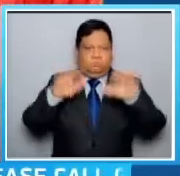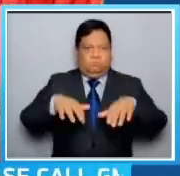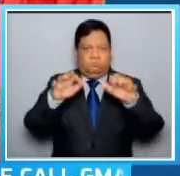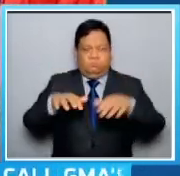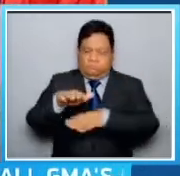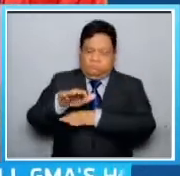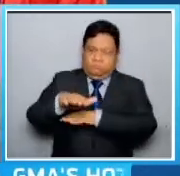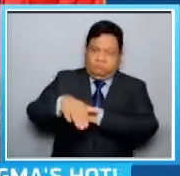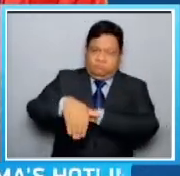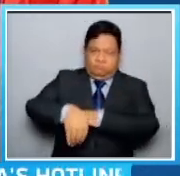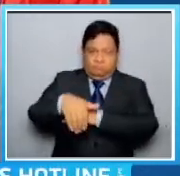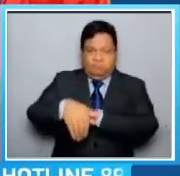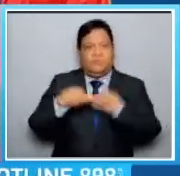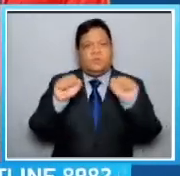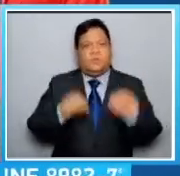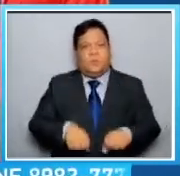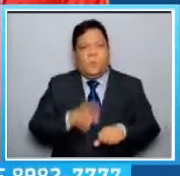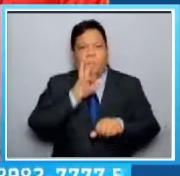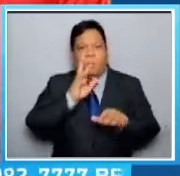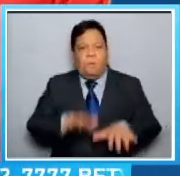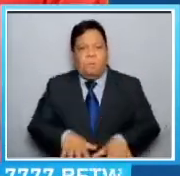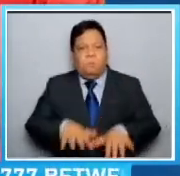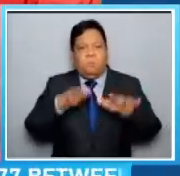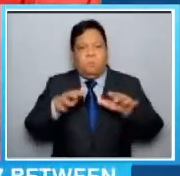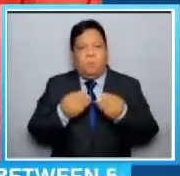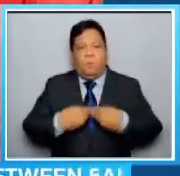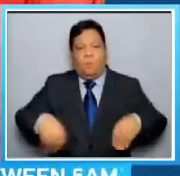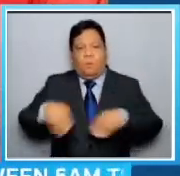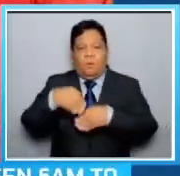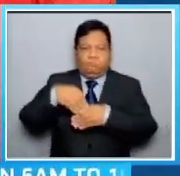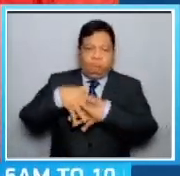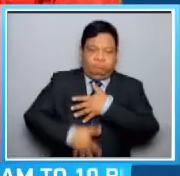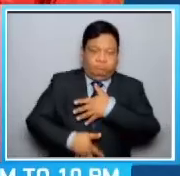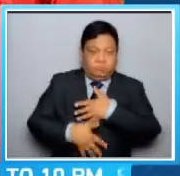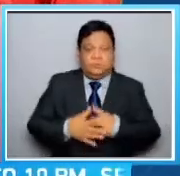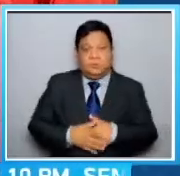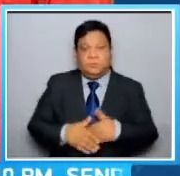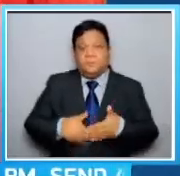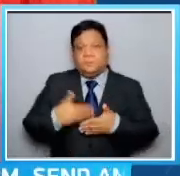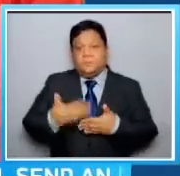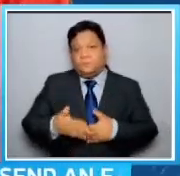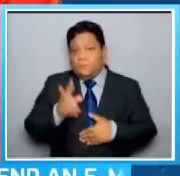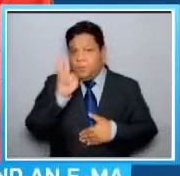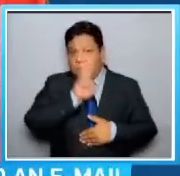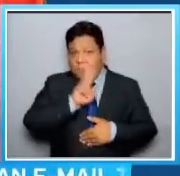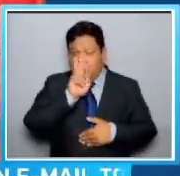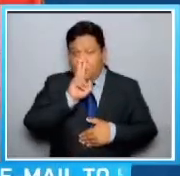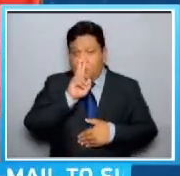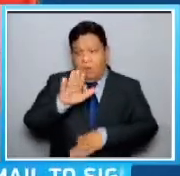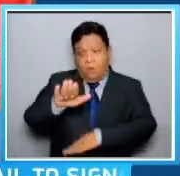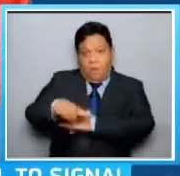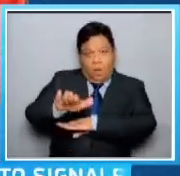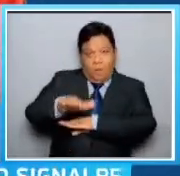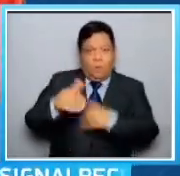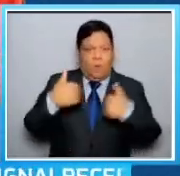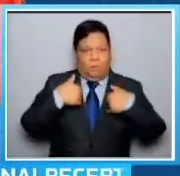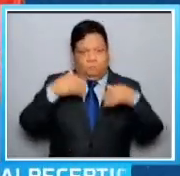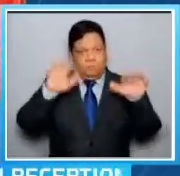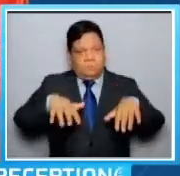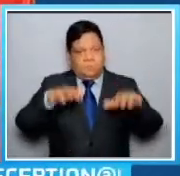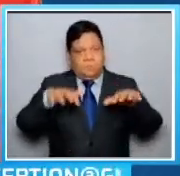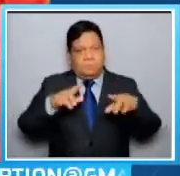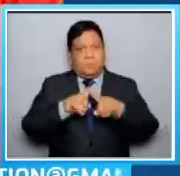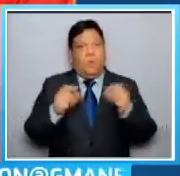magdulot ng mga bahat landslide kahit na malayo yung bagyo. Dyan sa Visayas, may mga ulan din mamayang hapon pero mas malalakas sa Panay